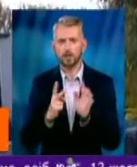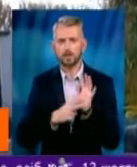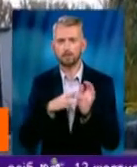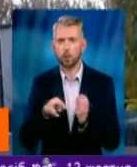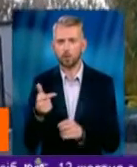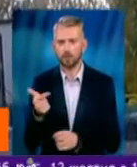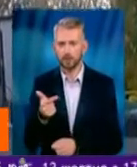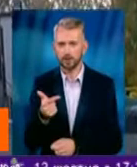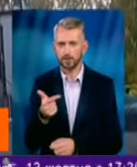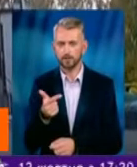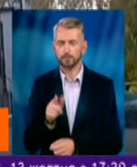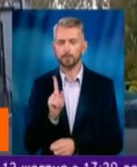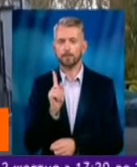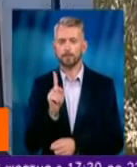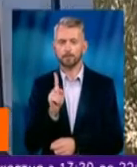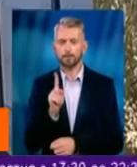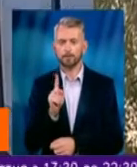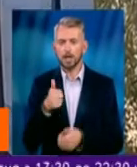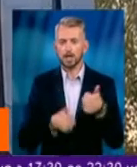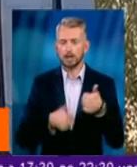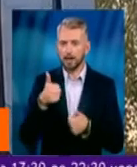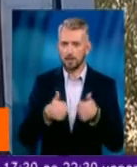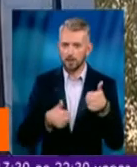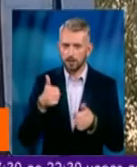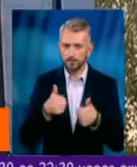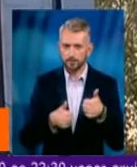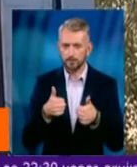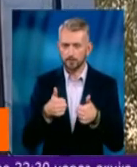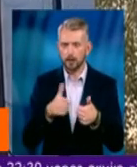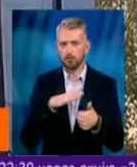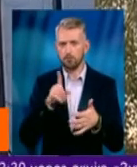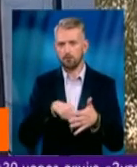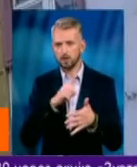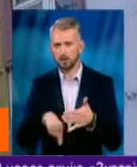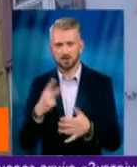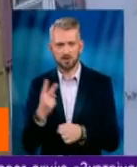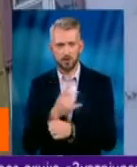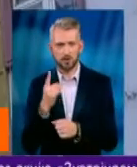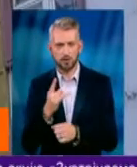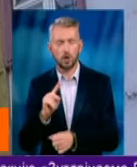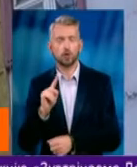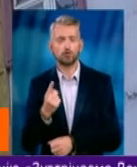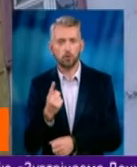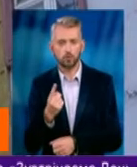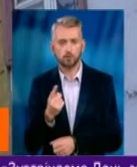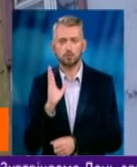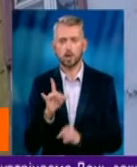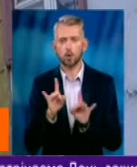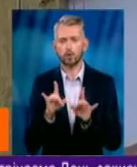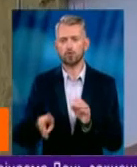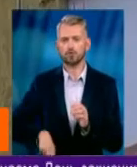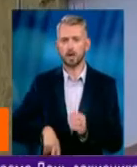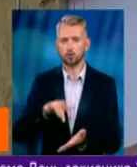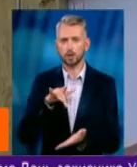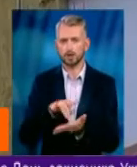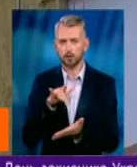мільйонів гривень, але тендери відмінялись аж двічі. І чому, розкаже директор